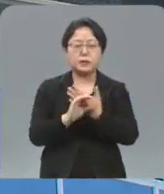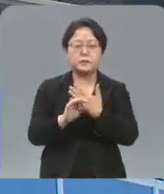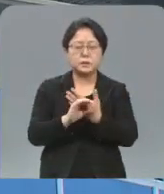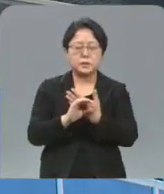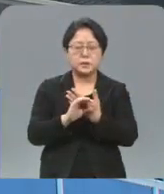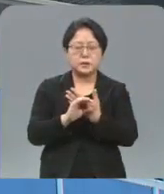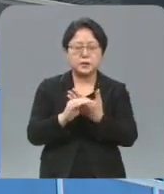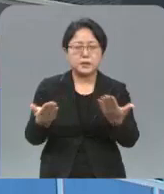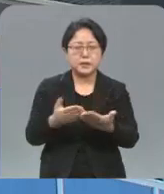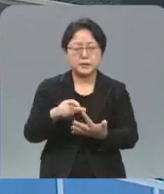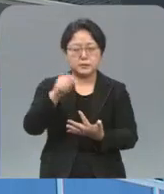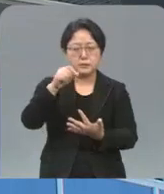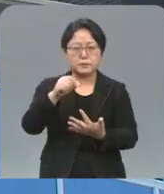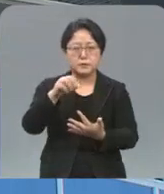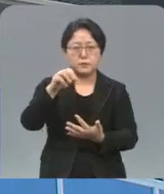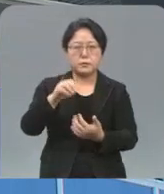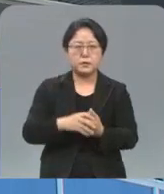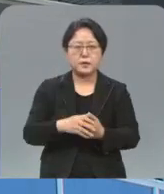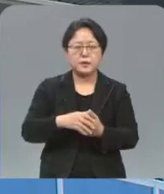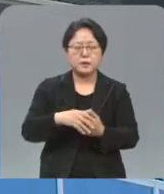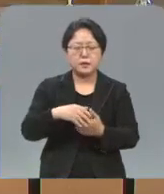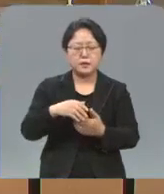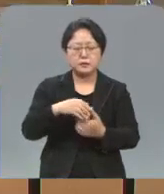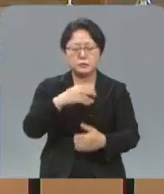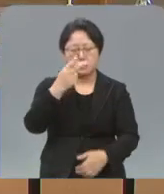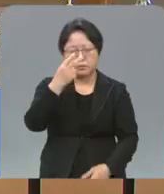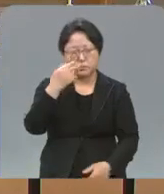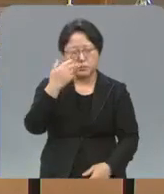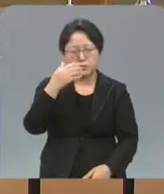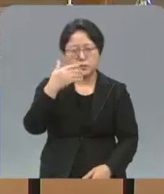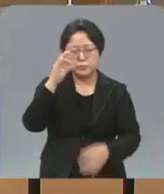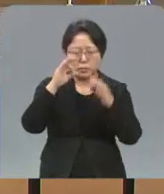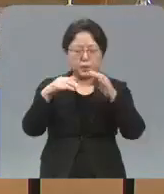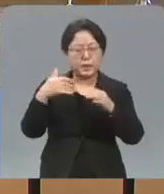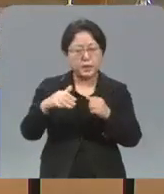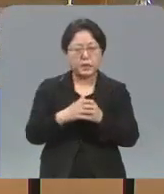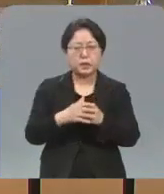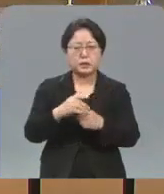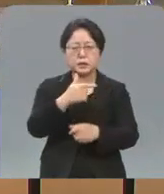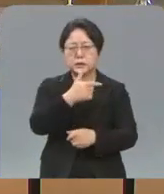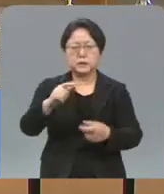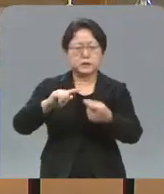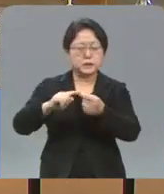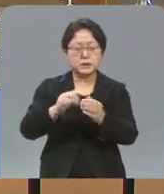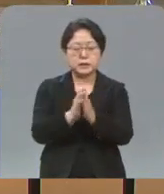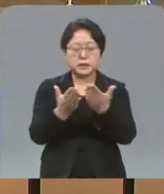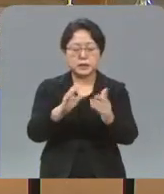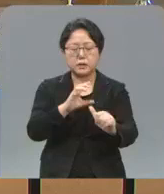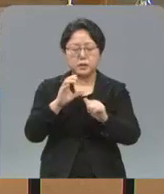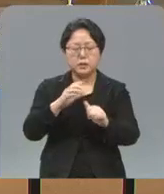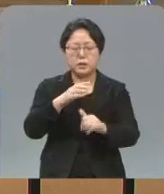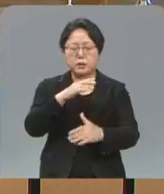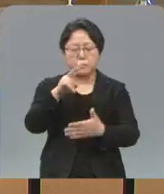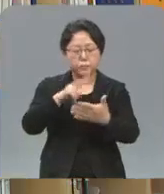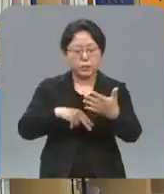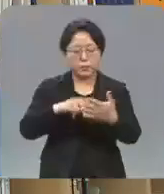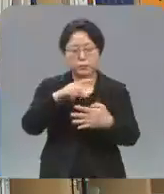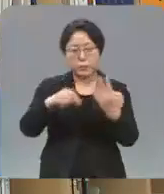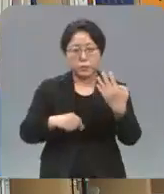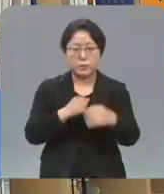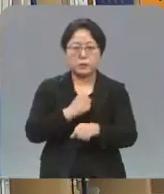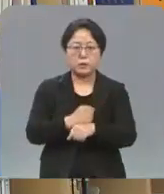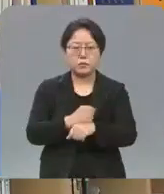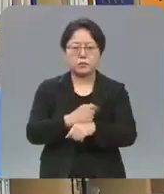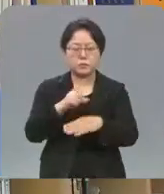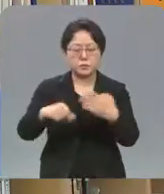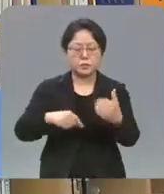공모에 선정된 광양시는 저시력자와 고령층을 대상으로 큰 글자 책을 활용한 독서 프로그램을 운영하고